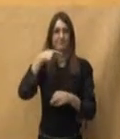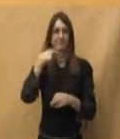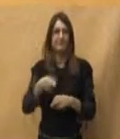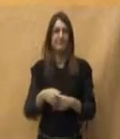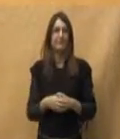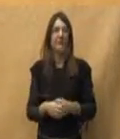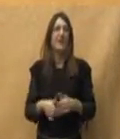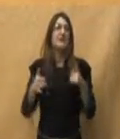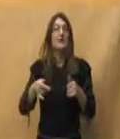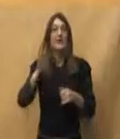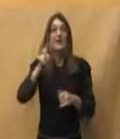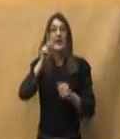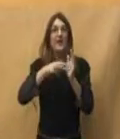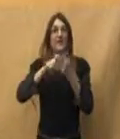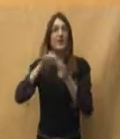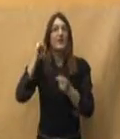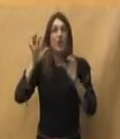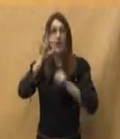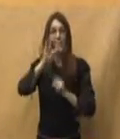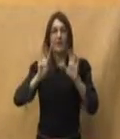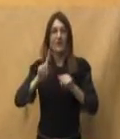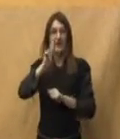vi imate naš infotelefon